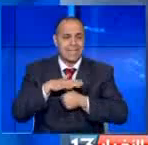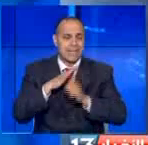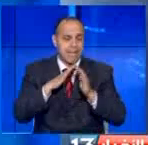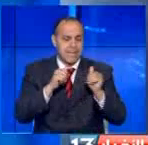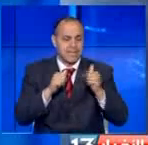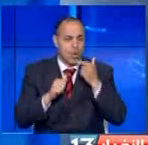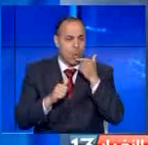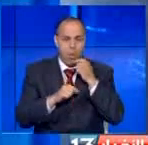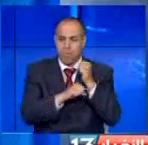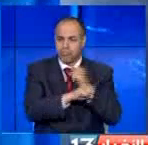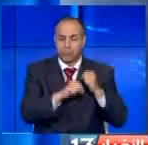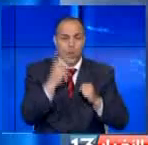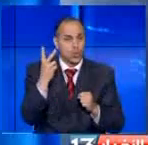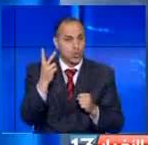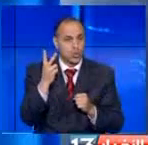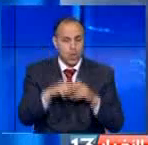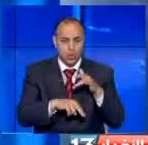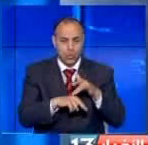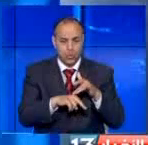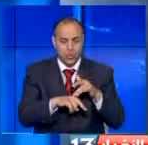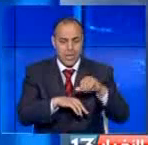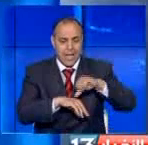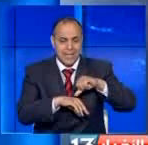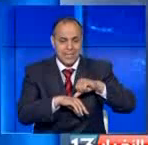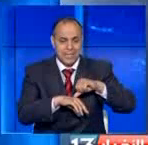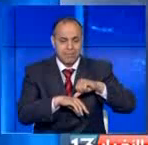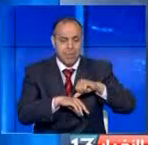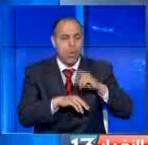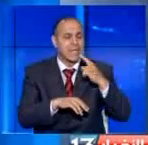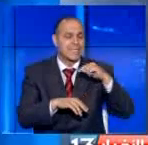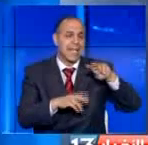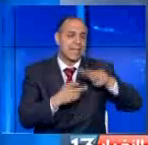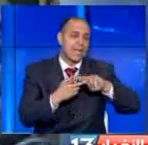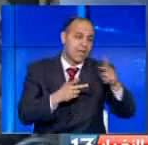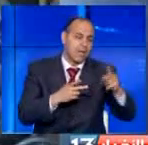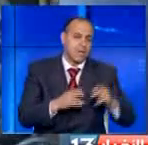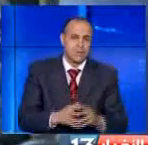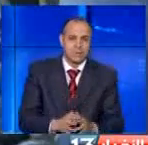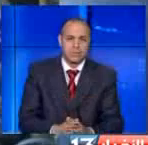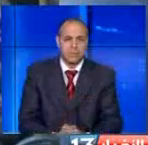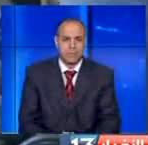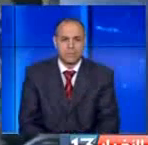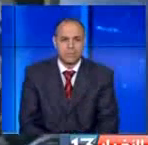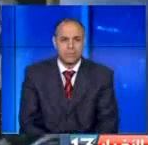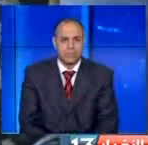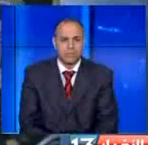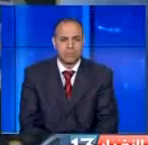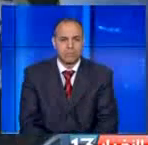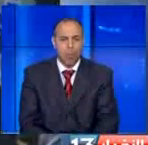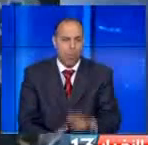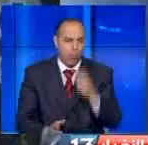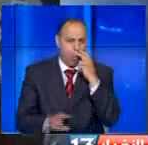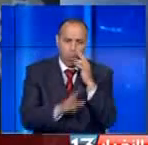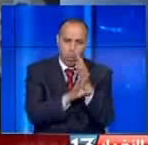المصري بعد التفجيرين اللذين هز العاصمة والإسكندرية. وسط تعزيزات أمنية كبيرة